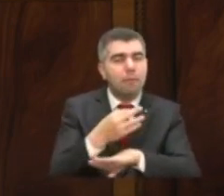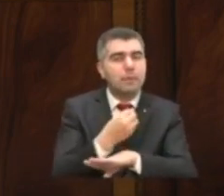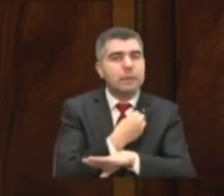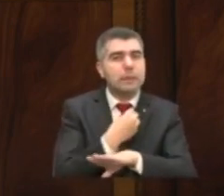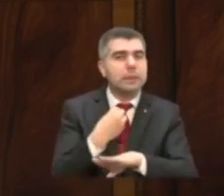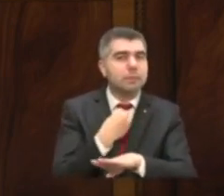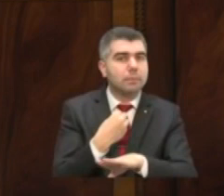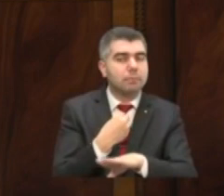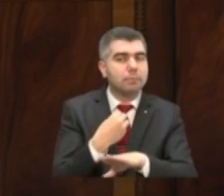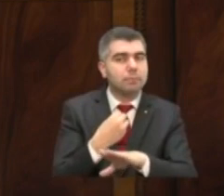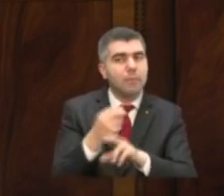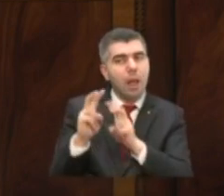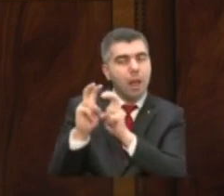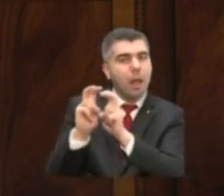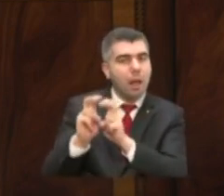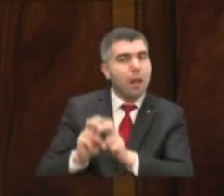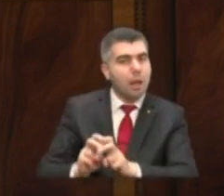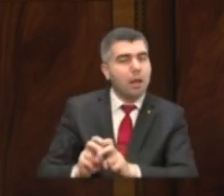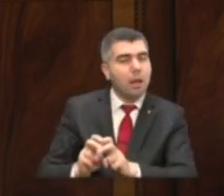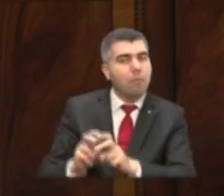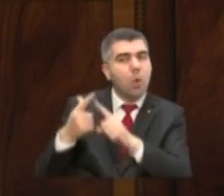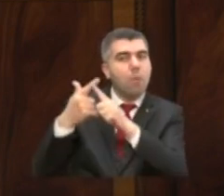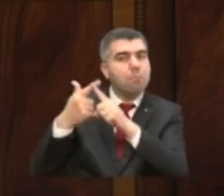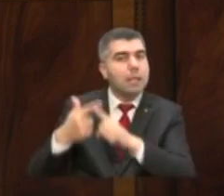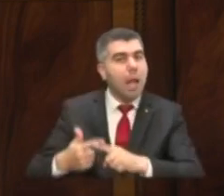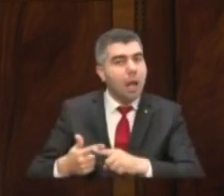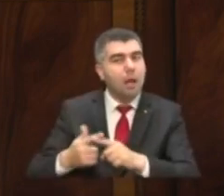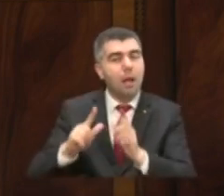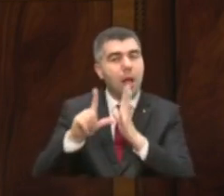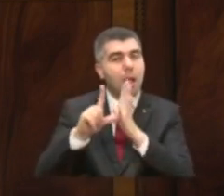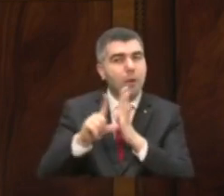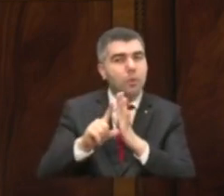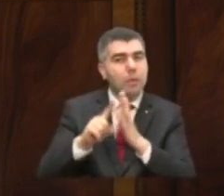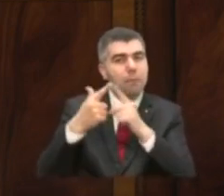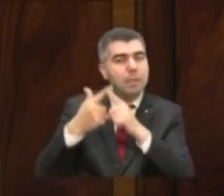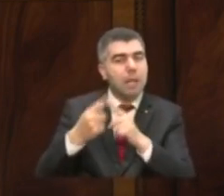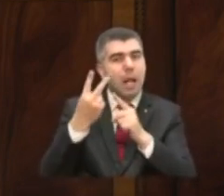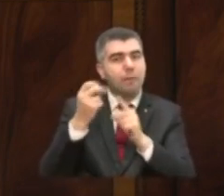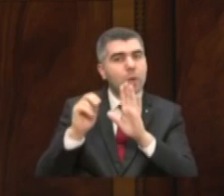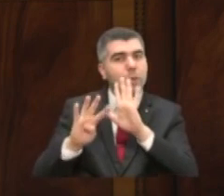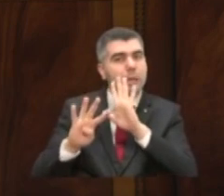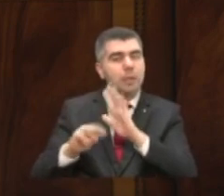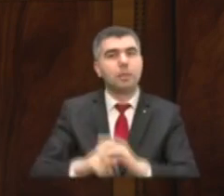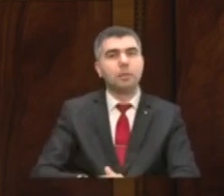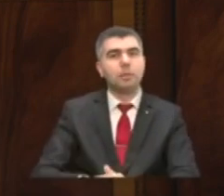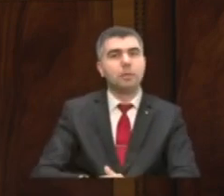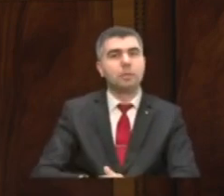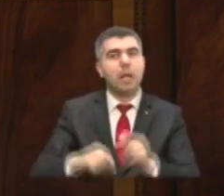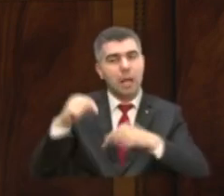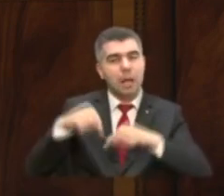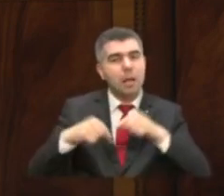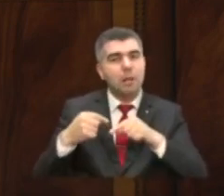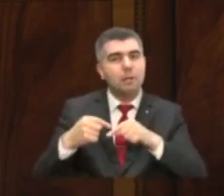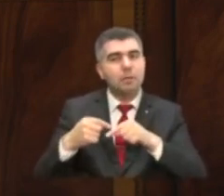كذلك المناصب المالية المخصصة لهذا القطاع في إطار قانون المالية لسنة 2019، وكذلك واحدة الوضعية اللي